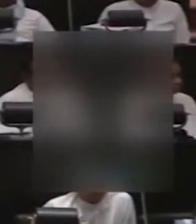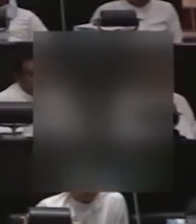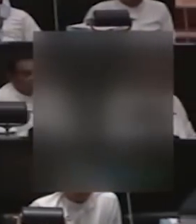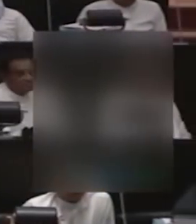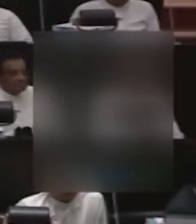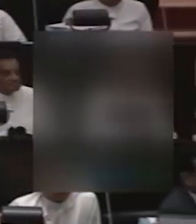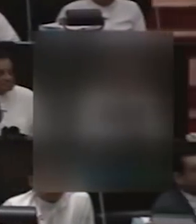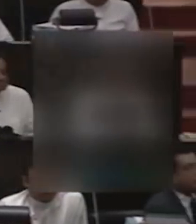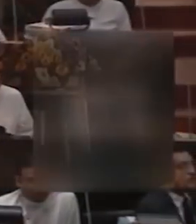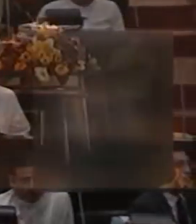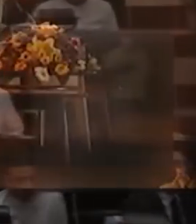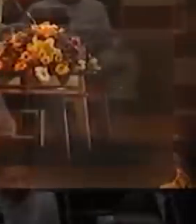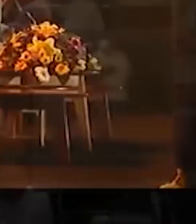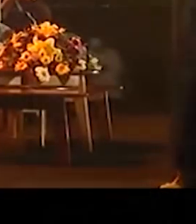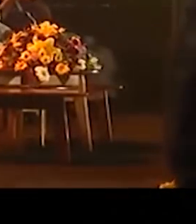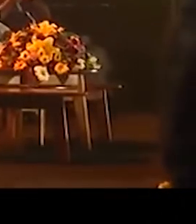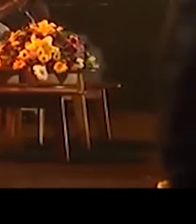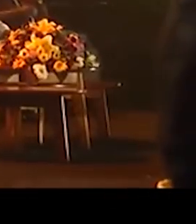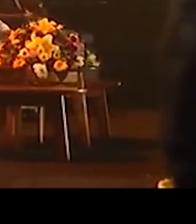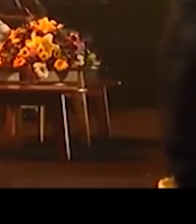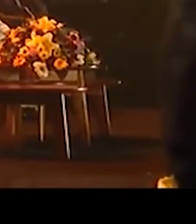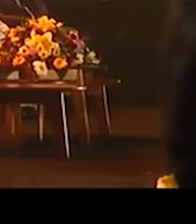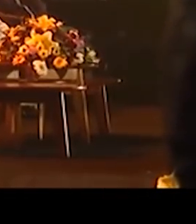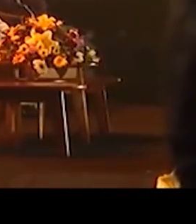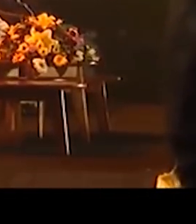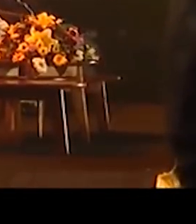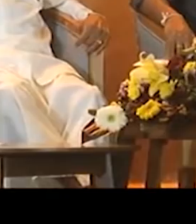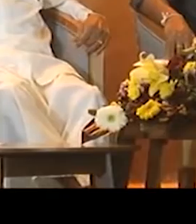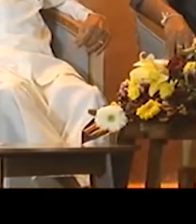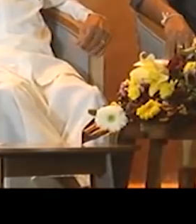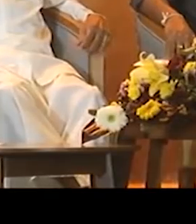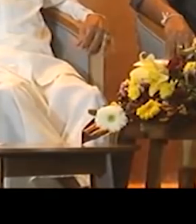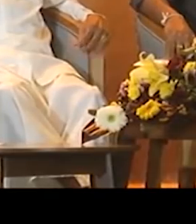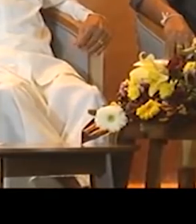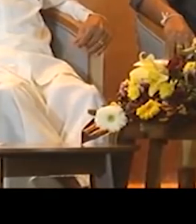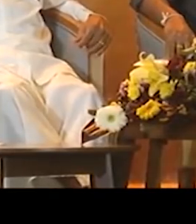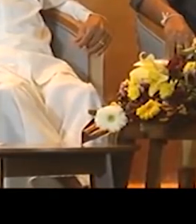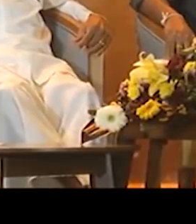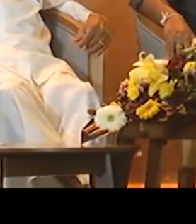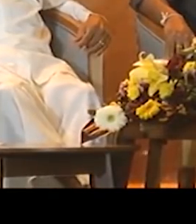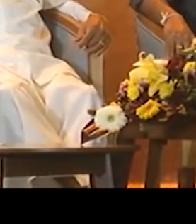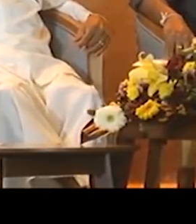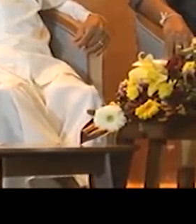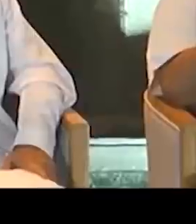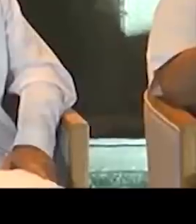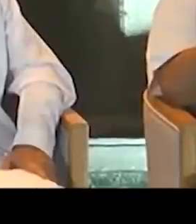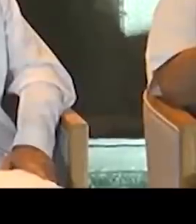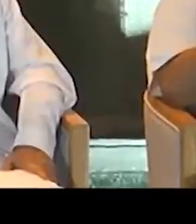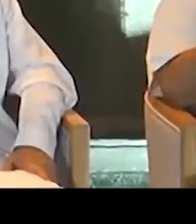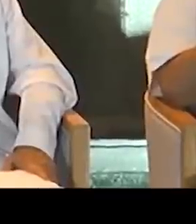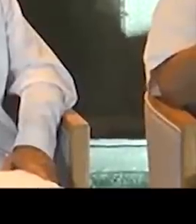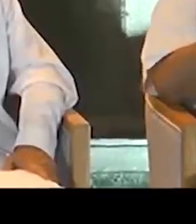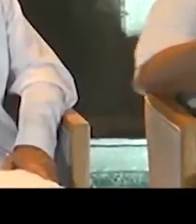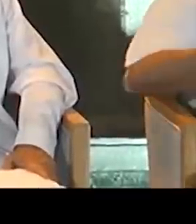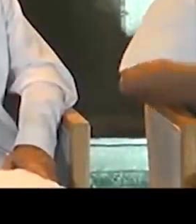ඔය බොරුවට එළියට ඇවිත් විපක්ෂයේ ඉඳගෙන ඉන්න අය ඉන්නේ බොරුවට කියලා තේරුම් ගන්න. මේ අය විපක්ෂයේ